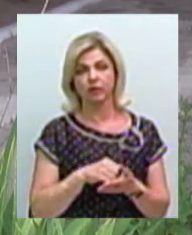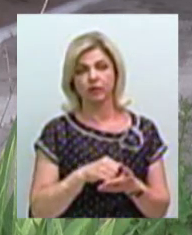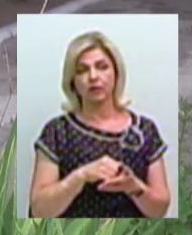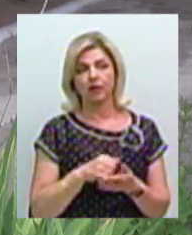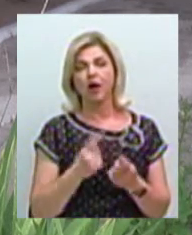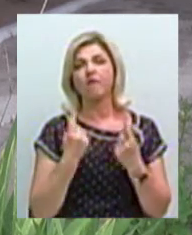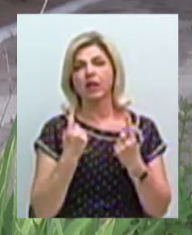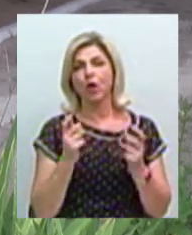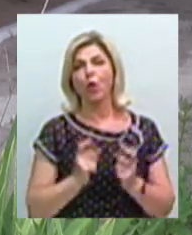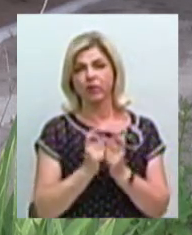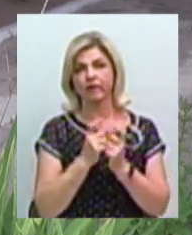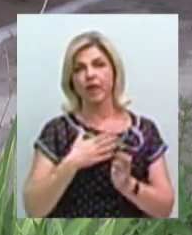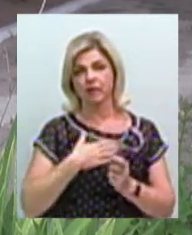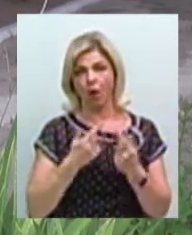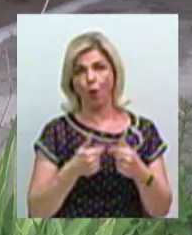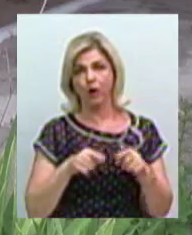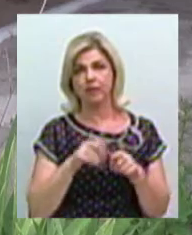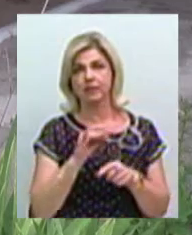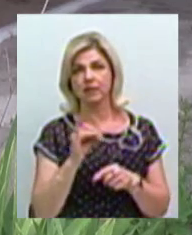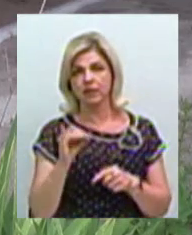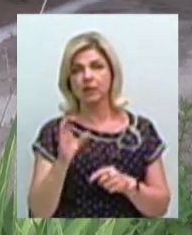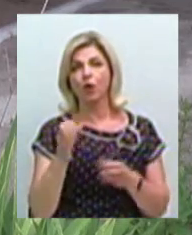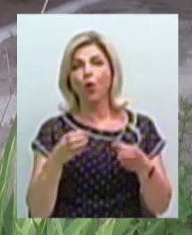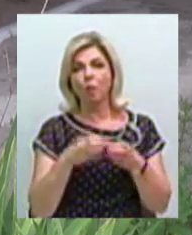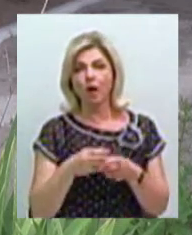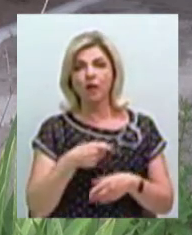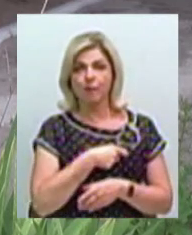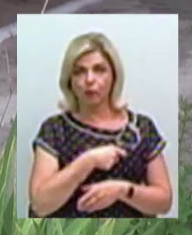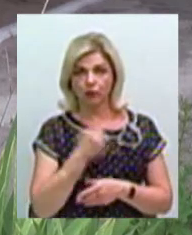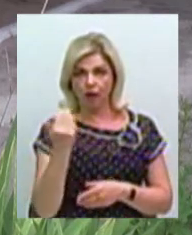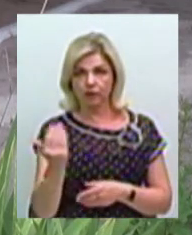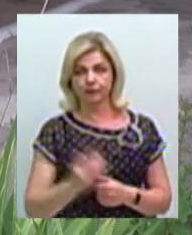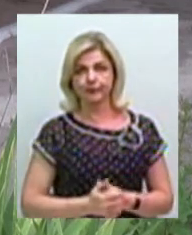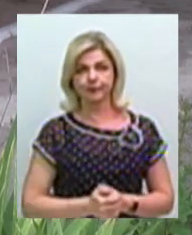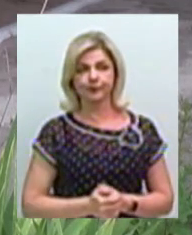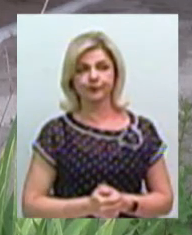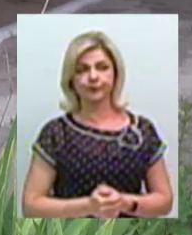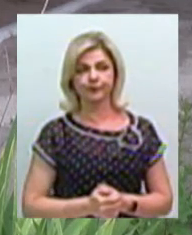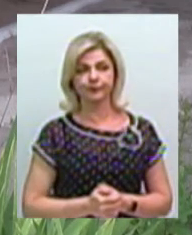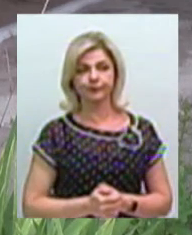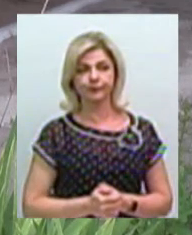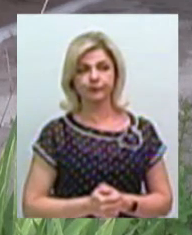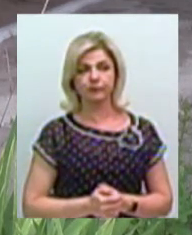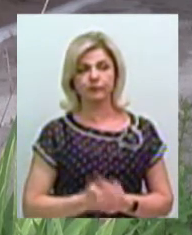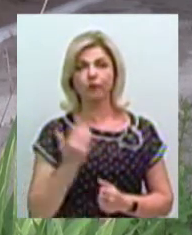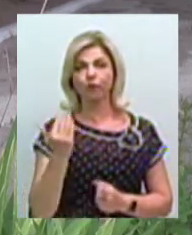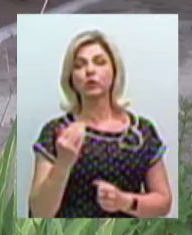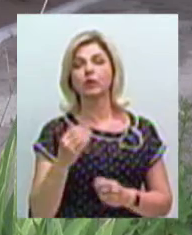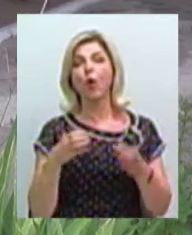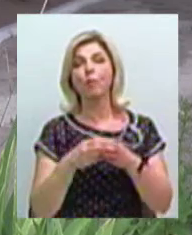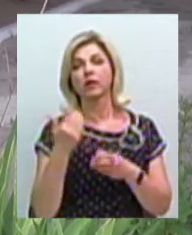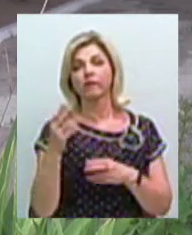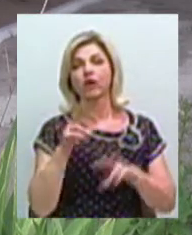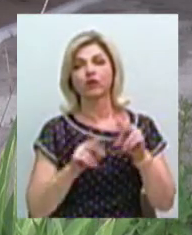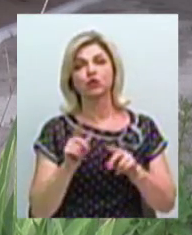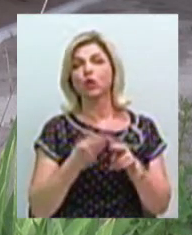невеликих конфліктів нашої організації з командою народного депутата, в контексті того, що вони вважали, це також не є,